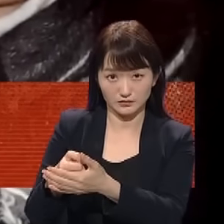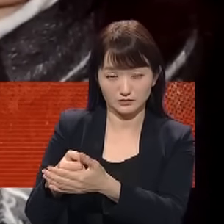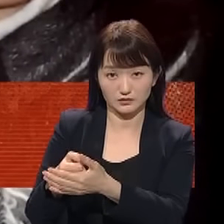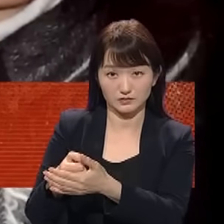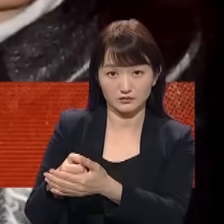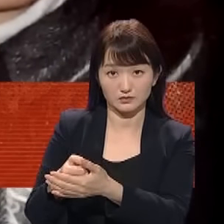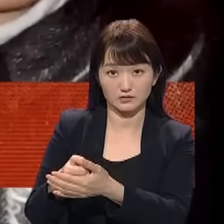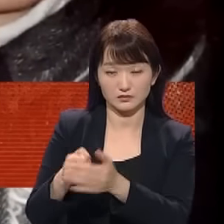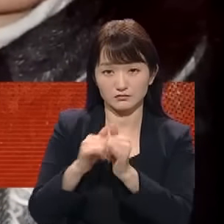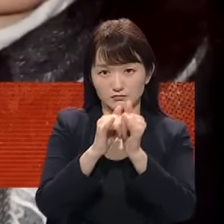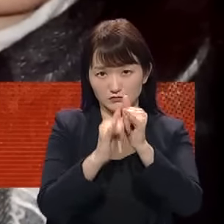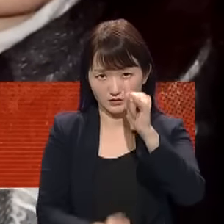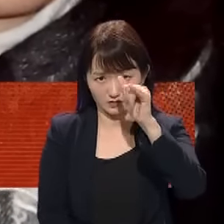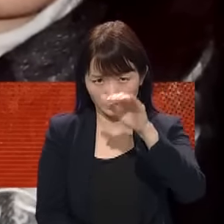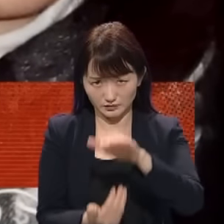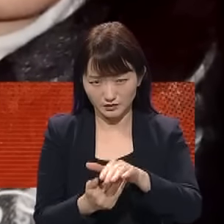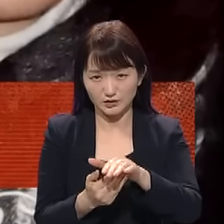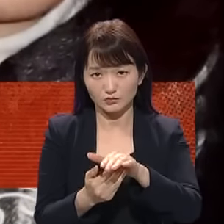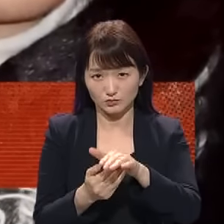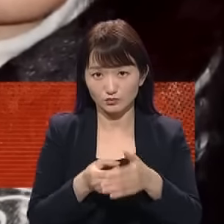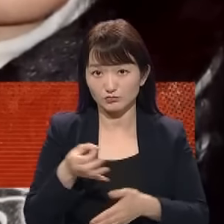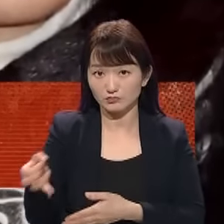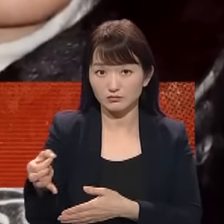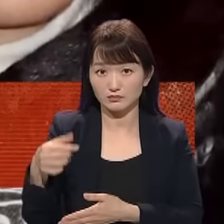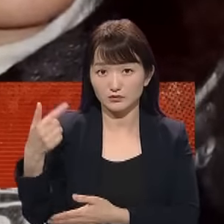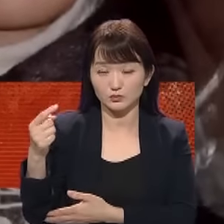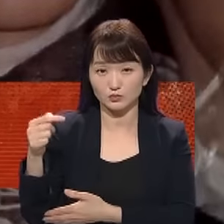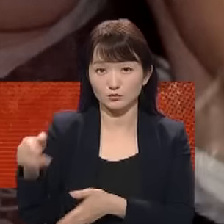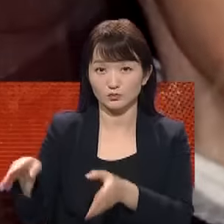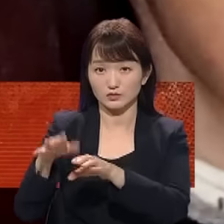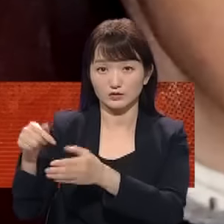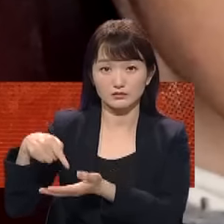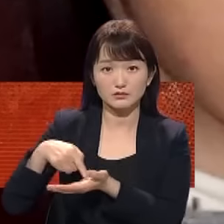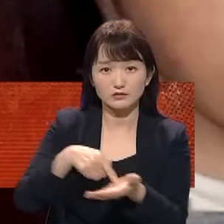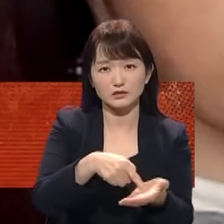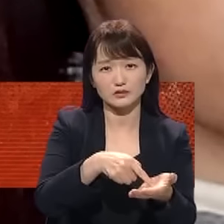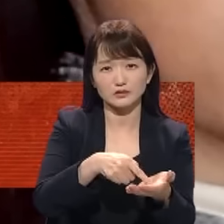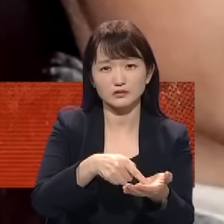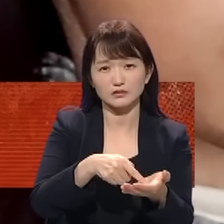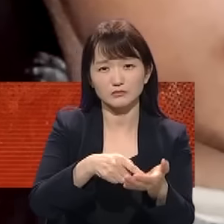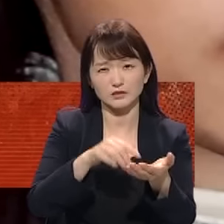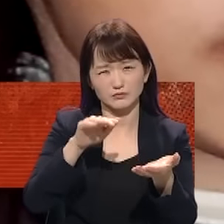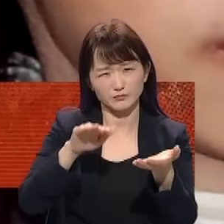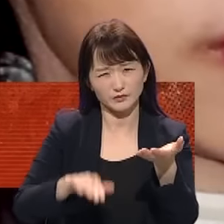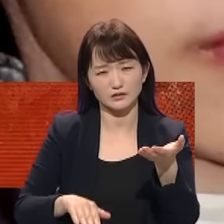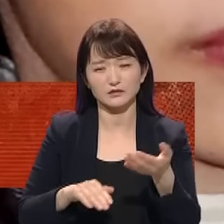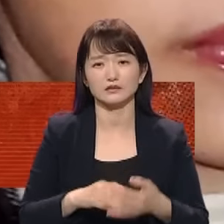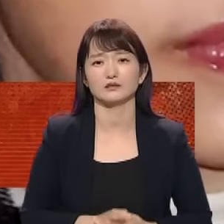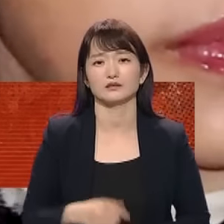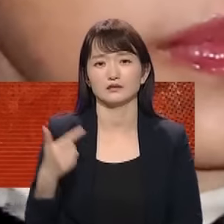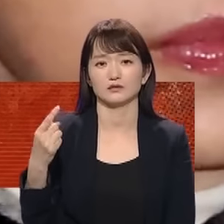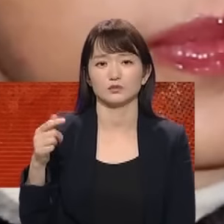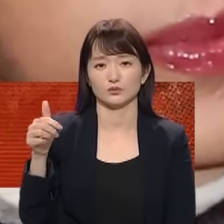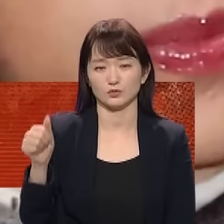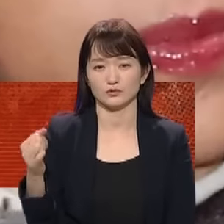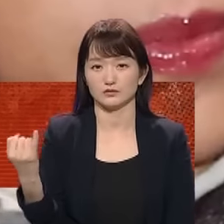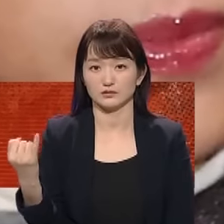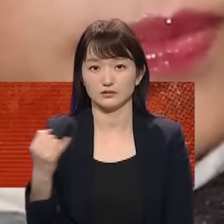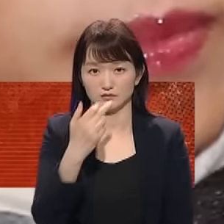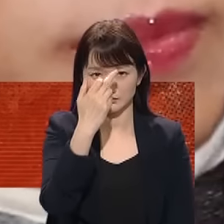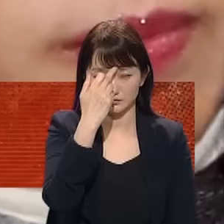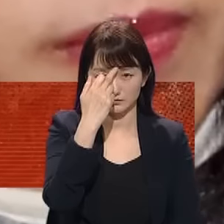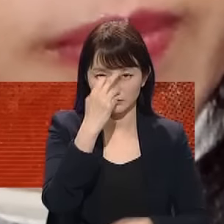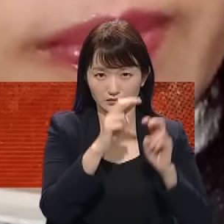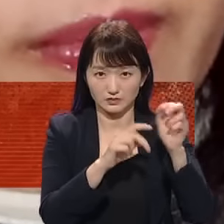당시에 사상 최고 수준이었지만 노관장 측이 요구한 수준에는 한참 미치지 못했는데요. 당시 노관장 측은 최 회장이